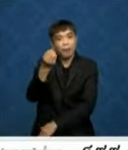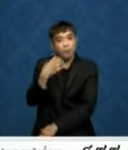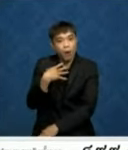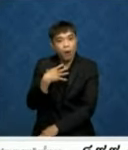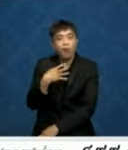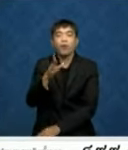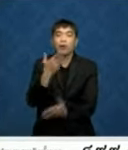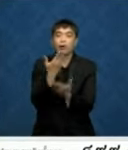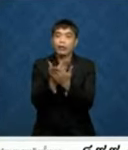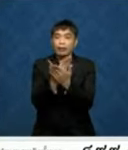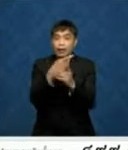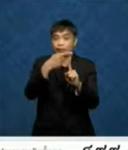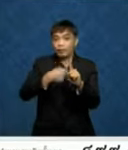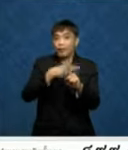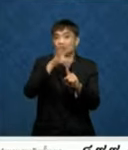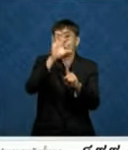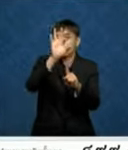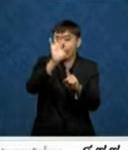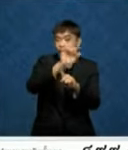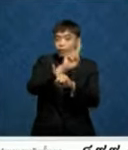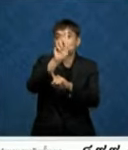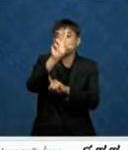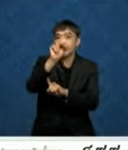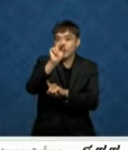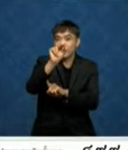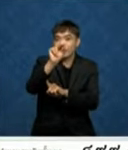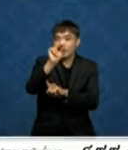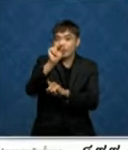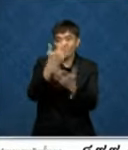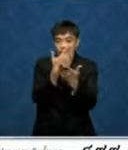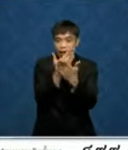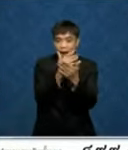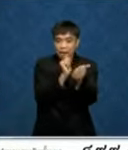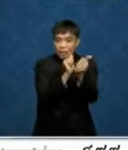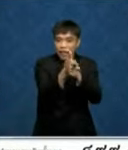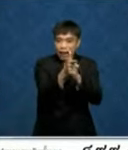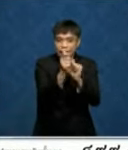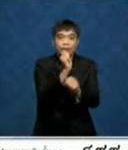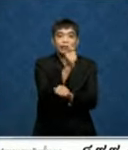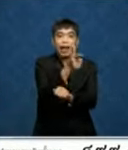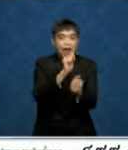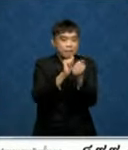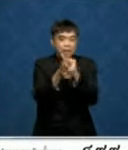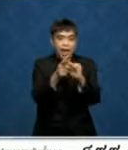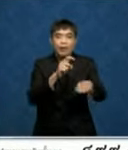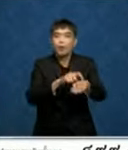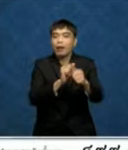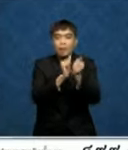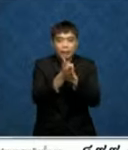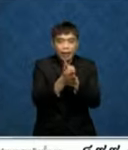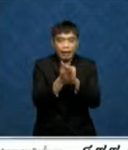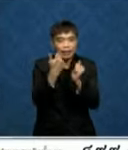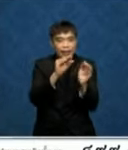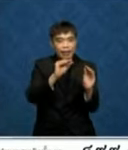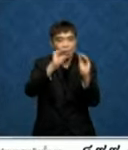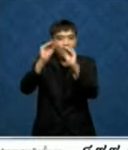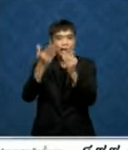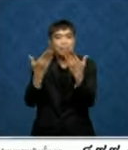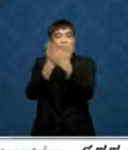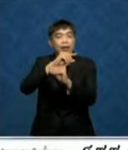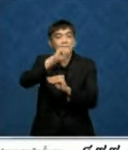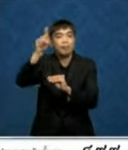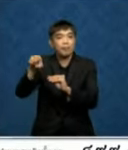ะแจกไม่ทัน30กันยาใช่ไหมครับแต่ก็ยังมีช่องทางอื่นในการใช้เงินก็คือสามารถนำไปใช้เป็นงบประมาณรายจ่ายข้ามปีได้โดยอาศัยอำนาจตรามาตร